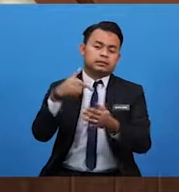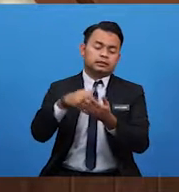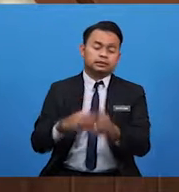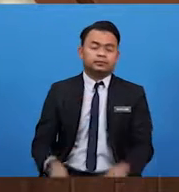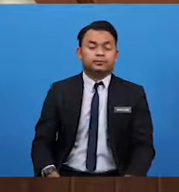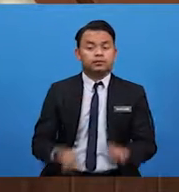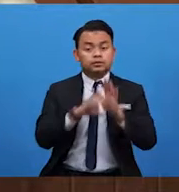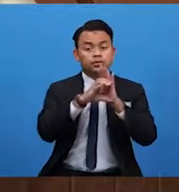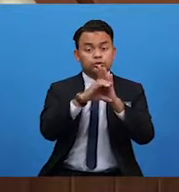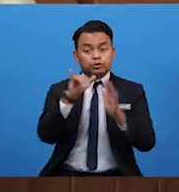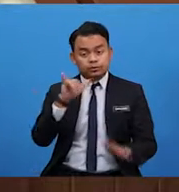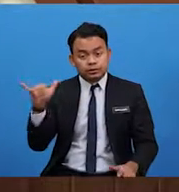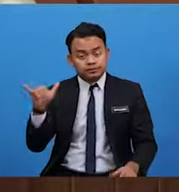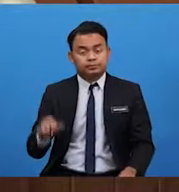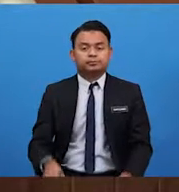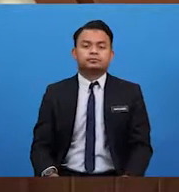Contohnya,